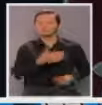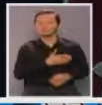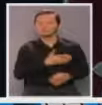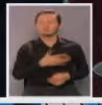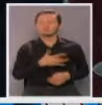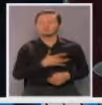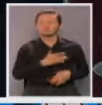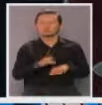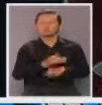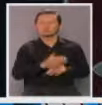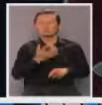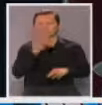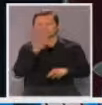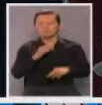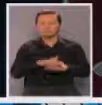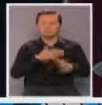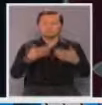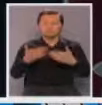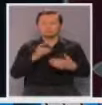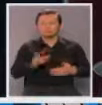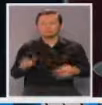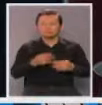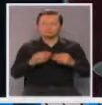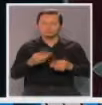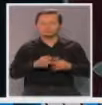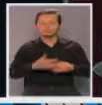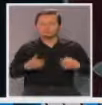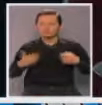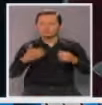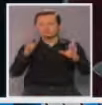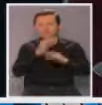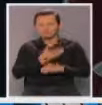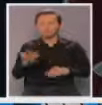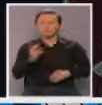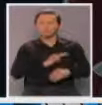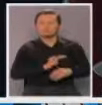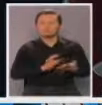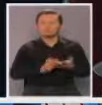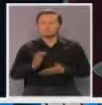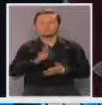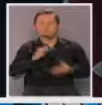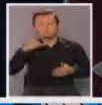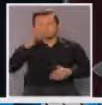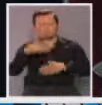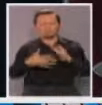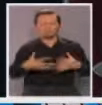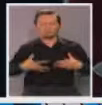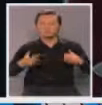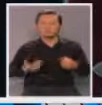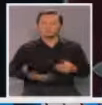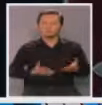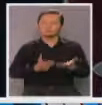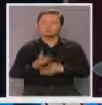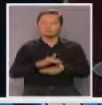сердца, за теплое и чуткое отношение к больным. Желаю вам успехов в вашей работе, направленную на формирование здорового образа жизни